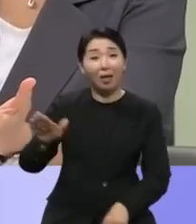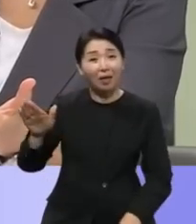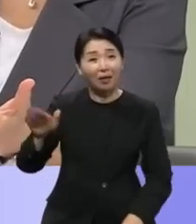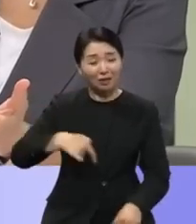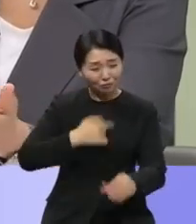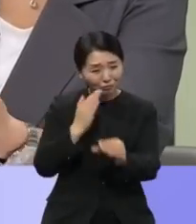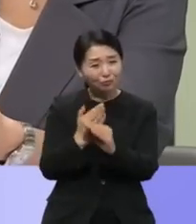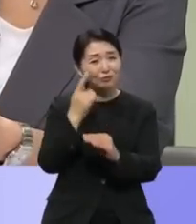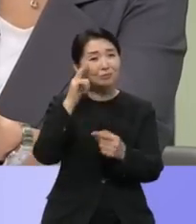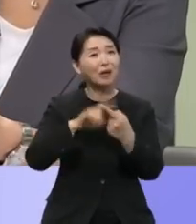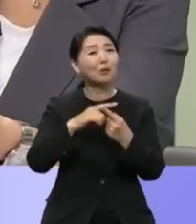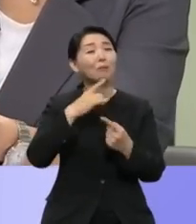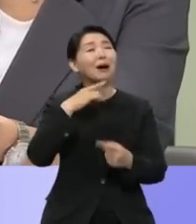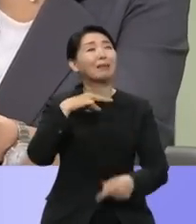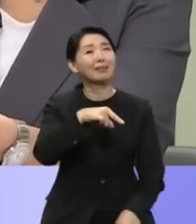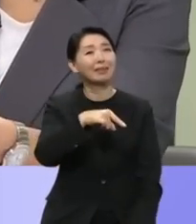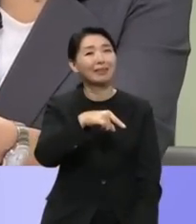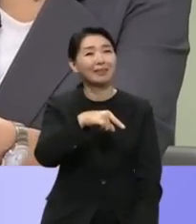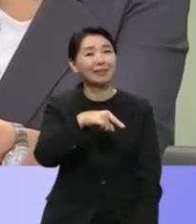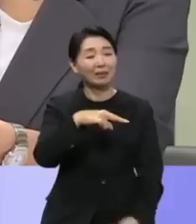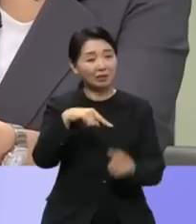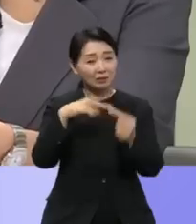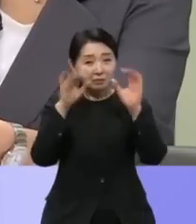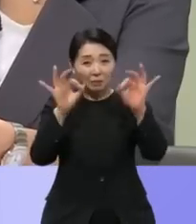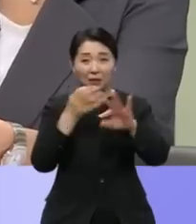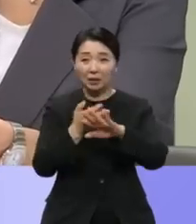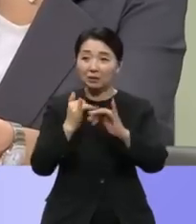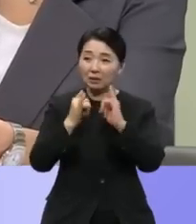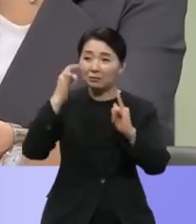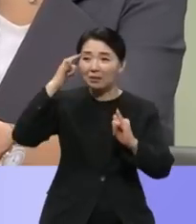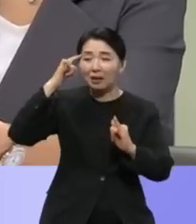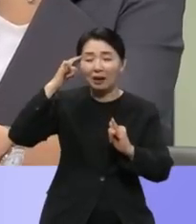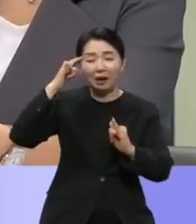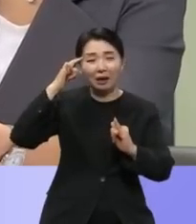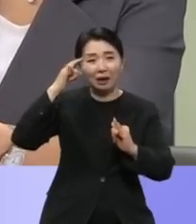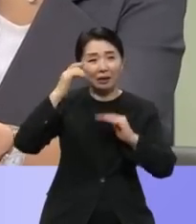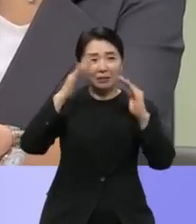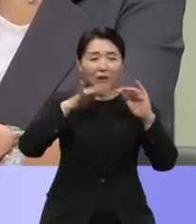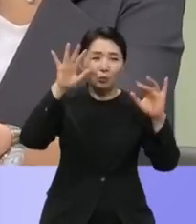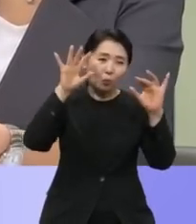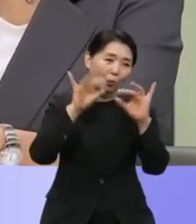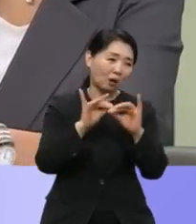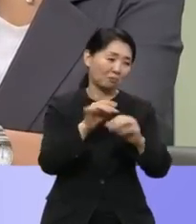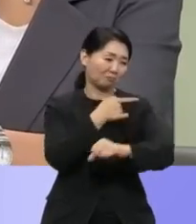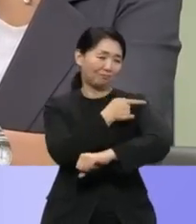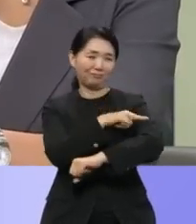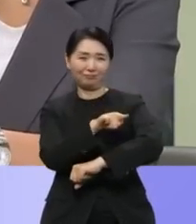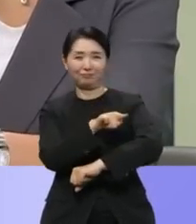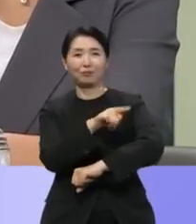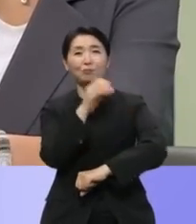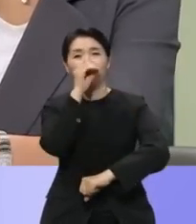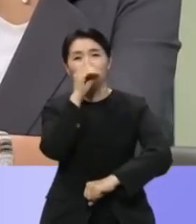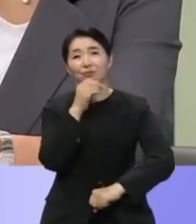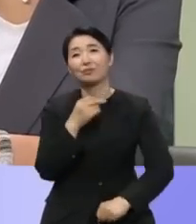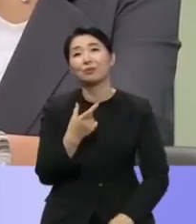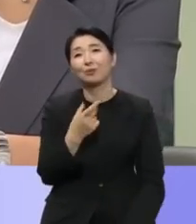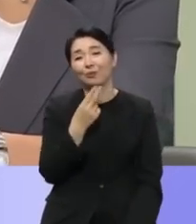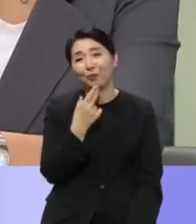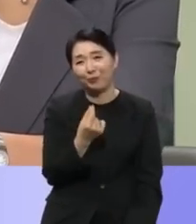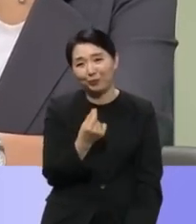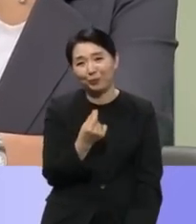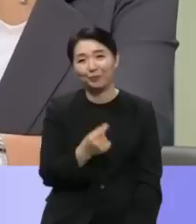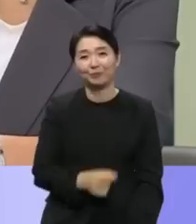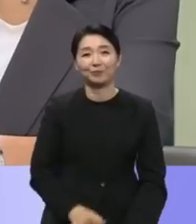사고하기 때문에이 글을 봤을 때 다른 사람들이 어떻게 생각할지에 대한 조망이나 공감 이런 능력이 좀 떨어지는 사람들인 거죠 자기 중심적인